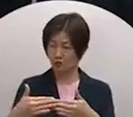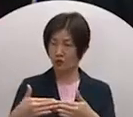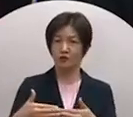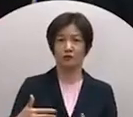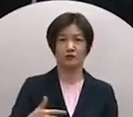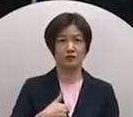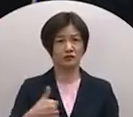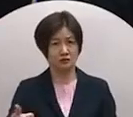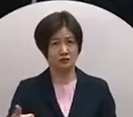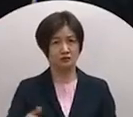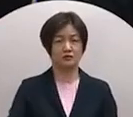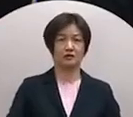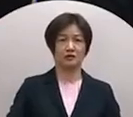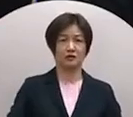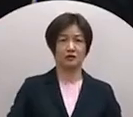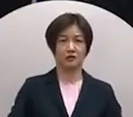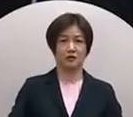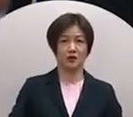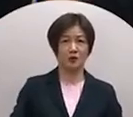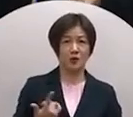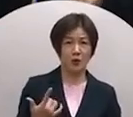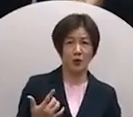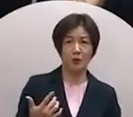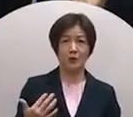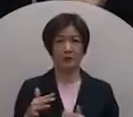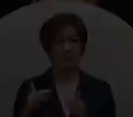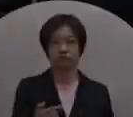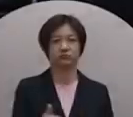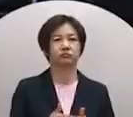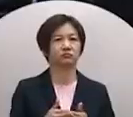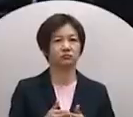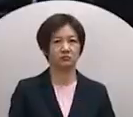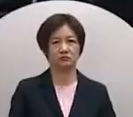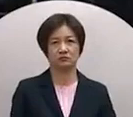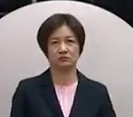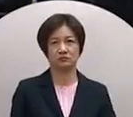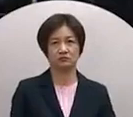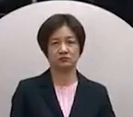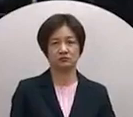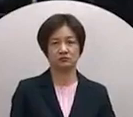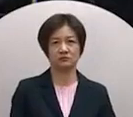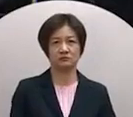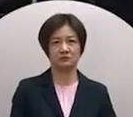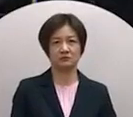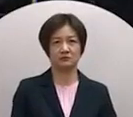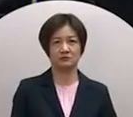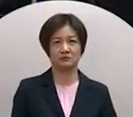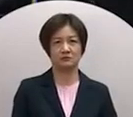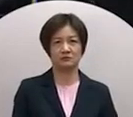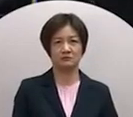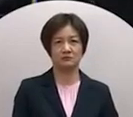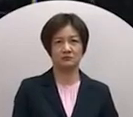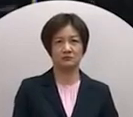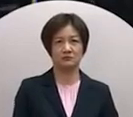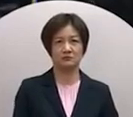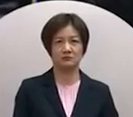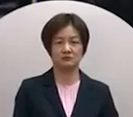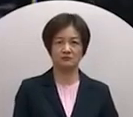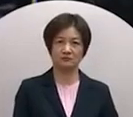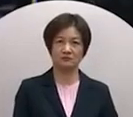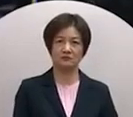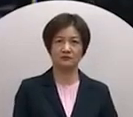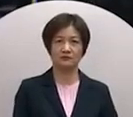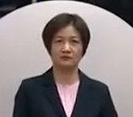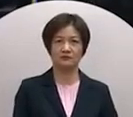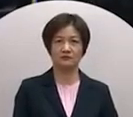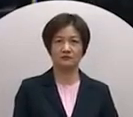我们绝不会打中国，但很希望他不要打台湾。 我们之前啊，看到共军不断的来台啊，事实上